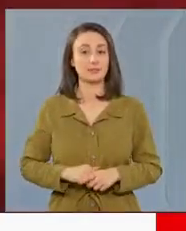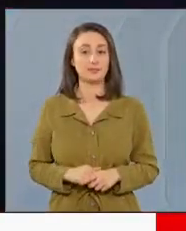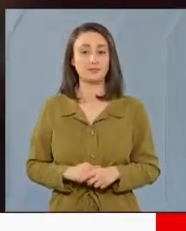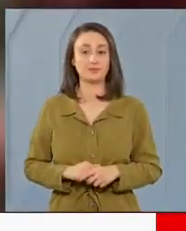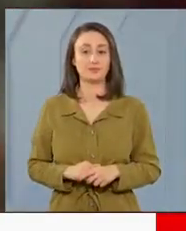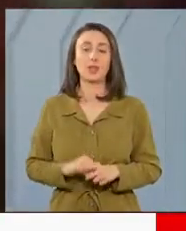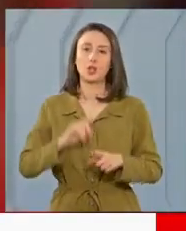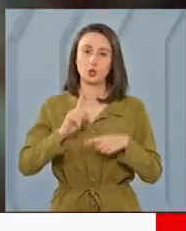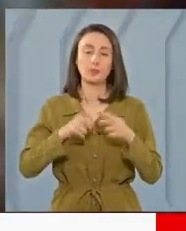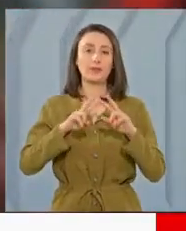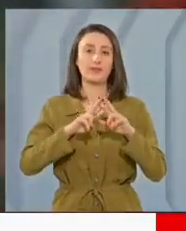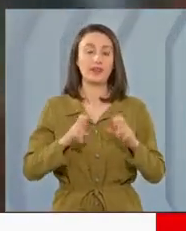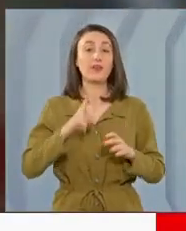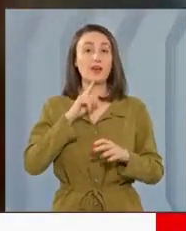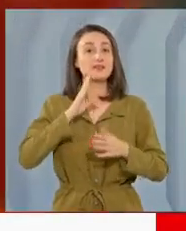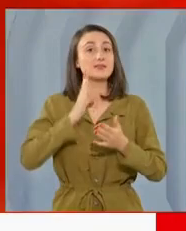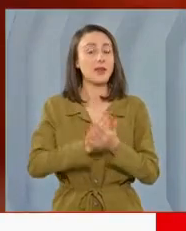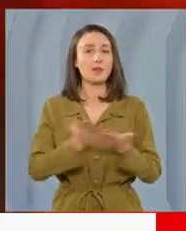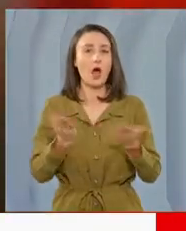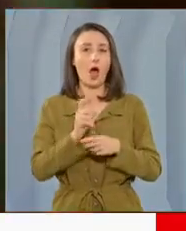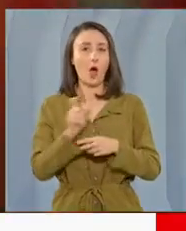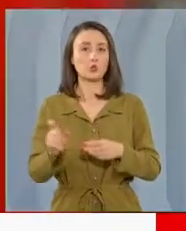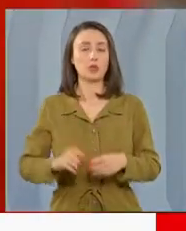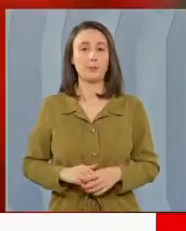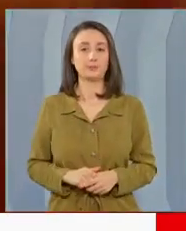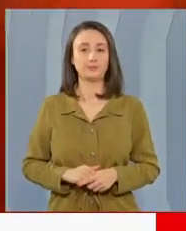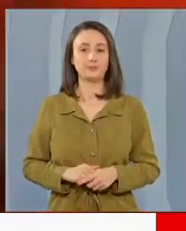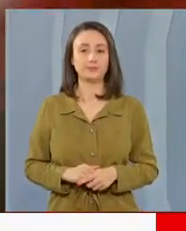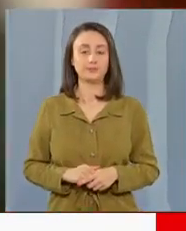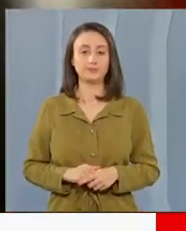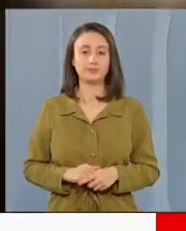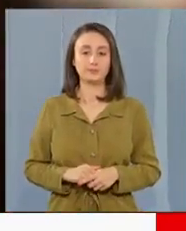caz, iar în urma cercetărilor vor fi stabilite cauzele care au dus la izbucnirea focului.